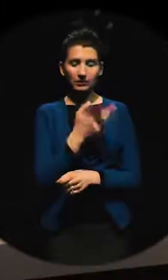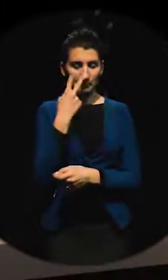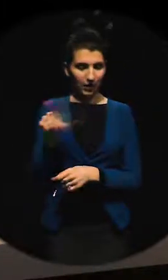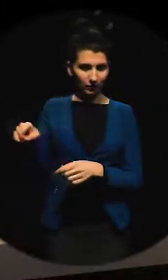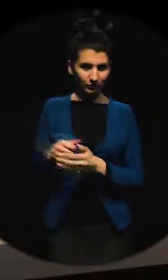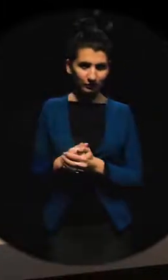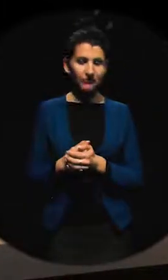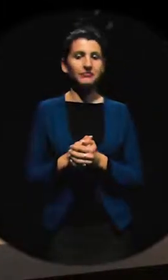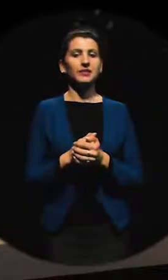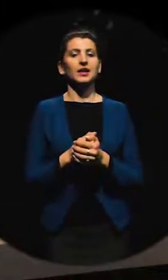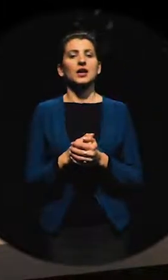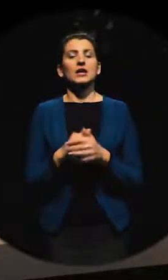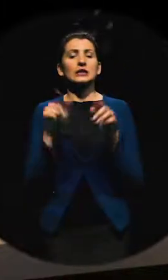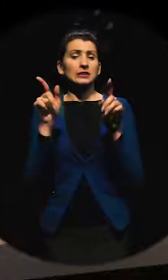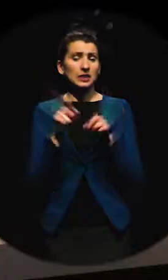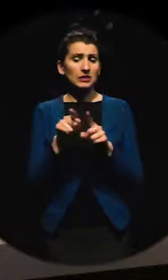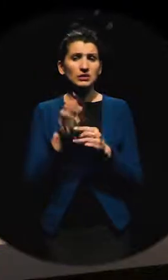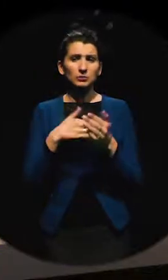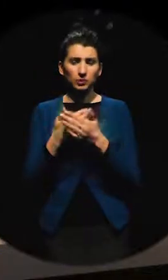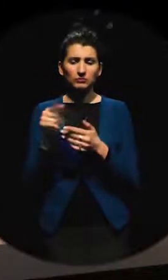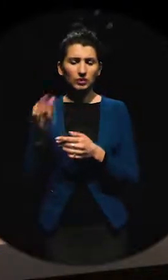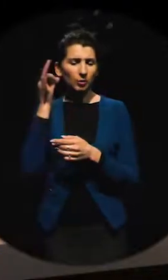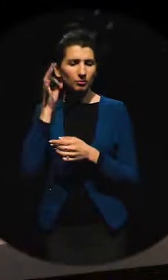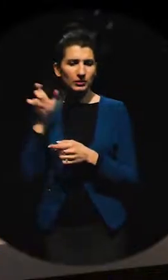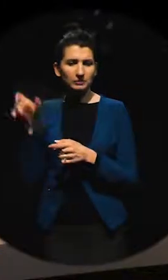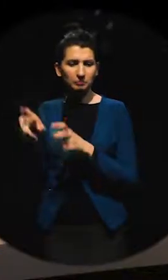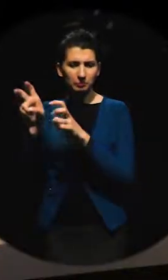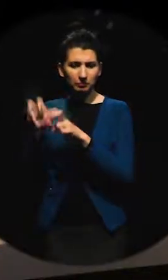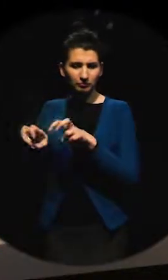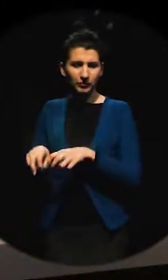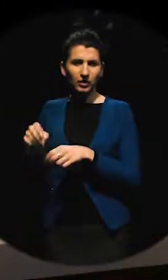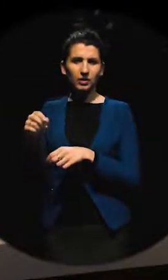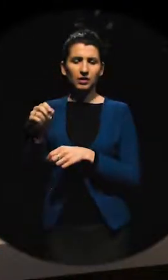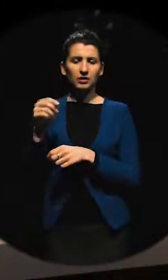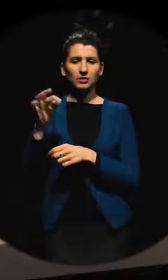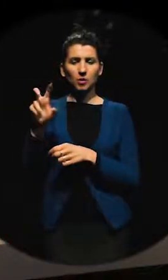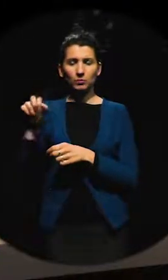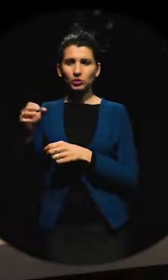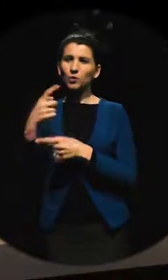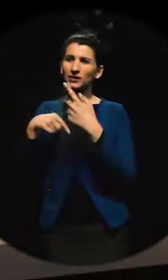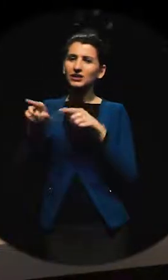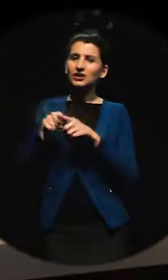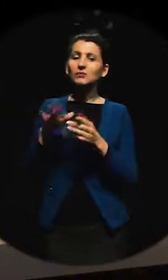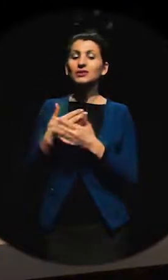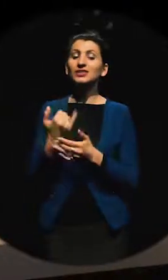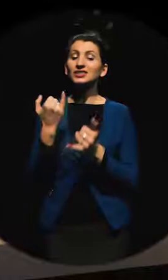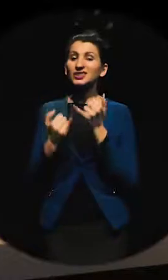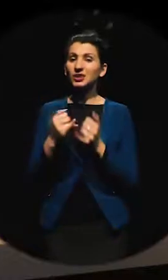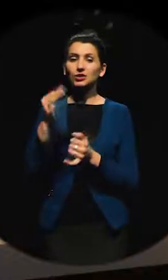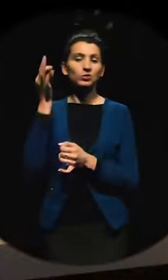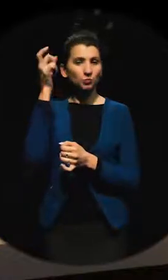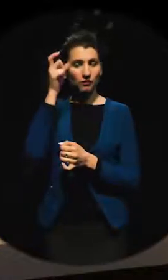przestrzeni. Ale z drugiej strony Rosemary Garland Thomson mówi o tym, że to gapienie się jest sytuacją dużo